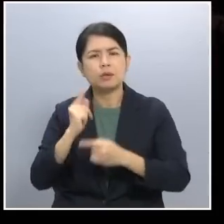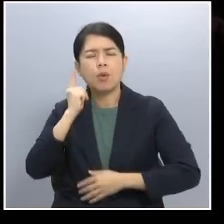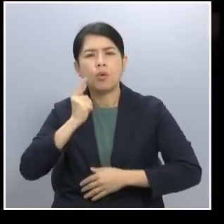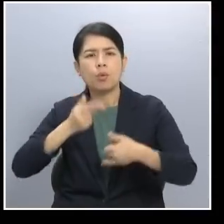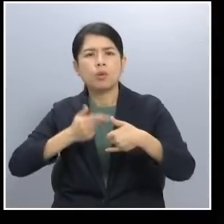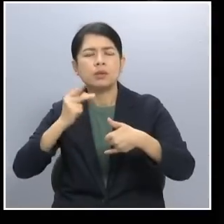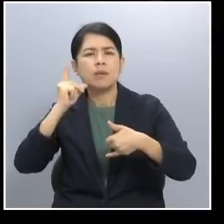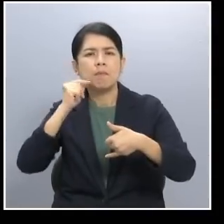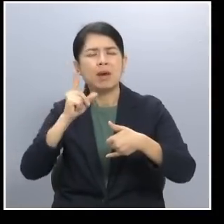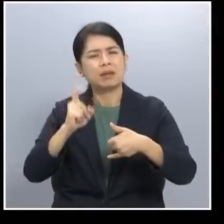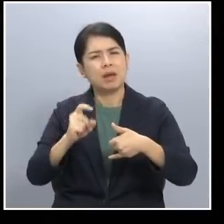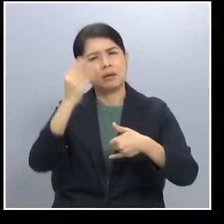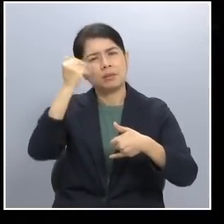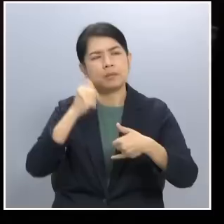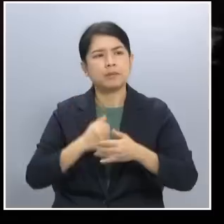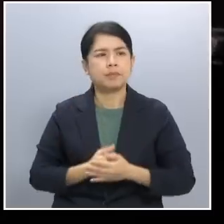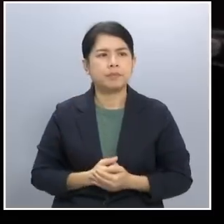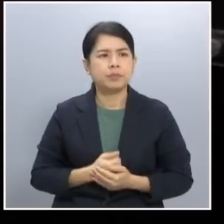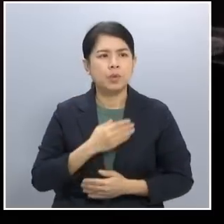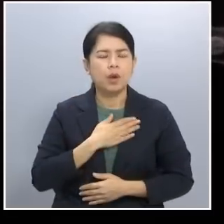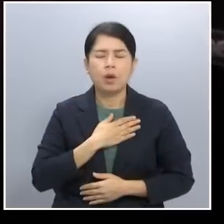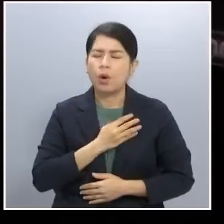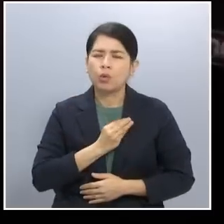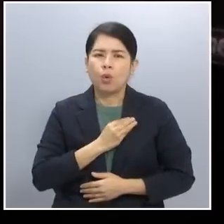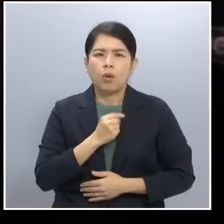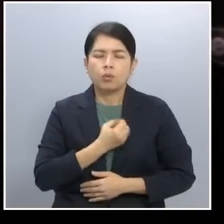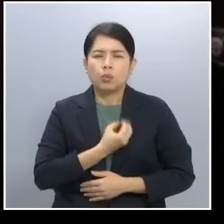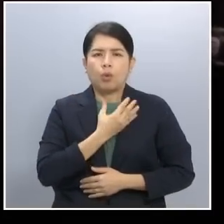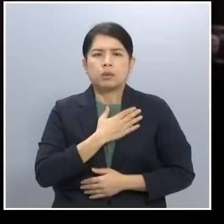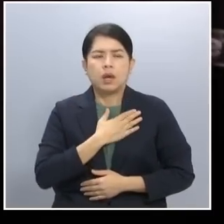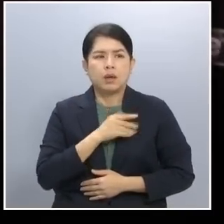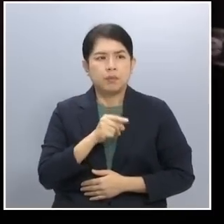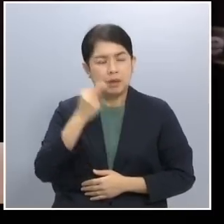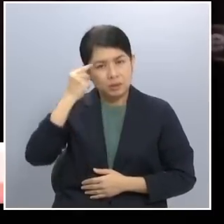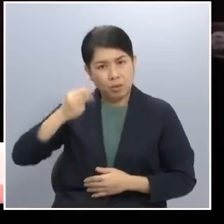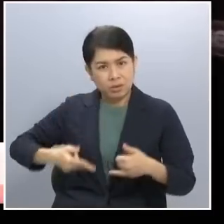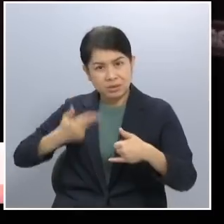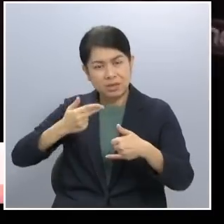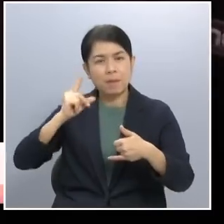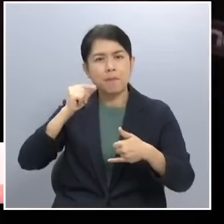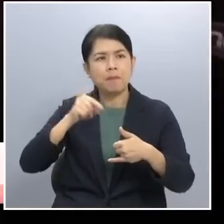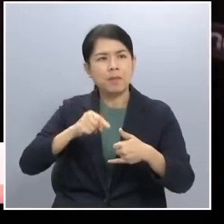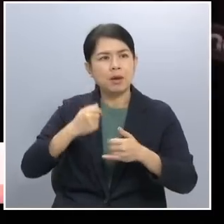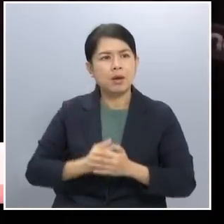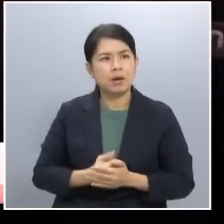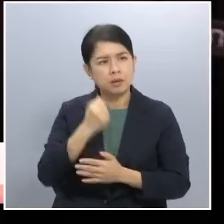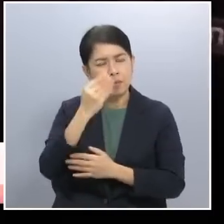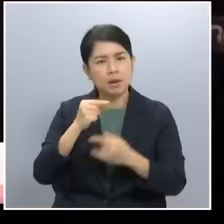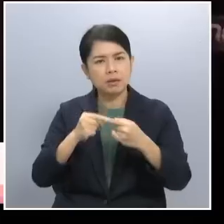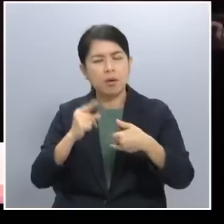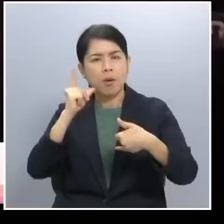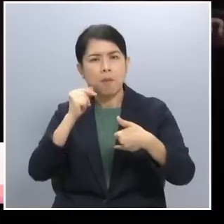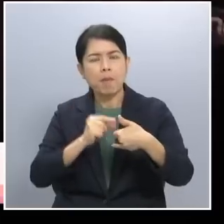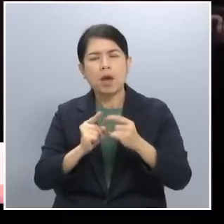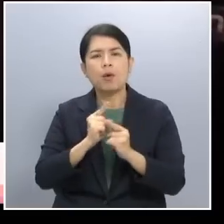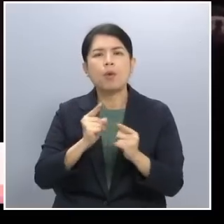องฟังดูฮะ ตกใจแล้วก็ช็อกค่ะเพราะว่าไม่คิดว่าเขาจะยิงแม่เพราะว่าแม่ก็ไม่ได้ทำอะไรไม่ดีกับเขาก็คุยปกติเพราะว่าเ